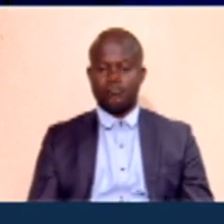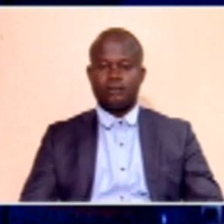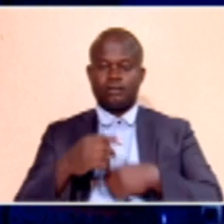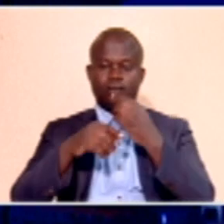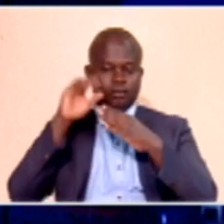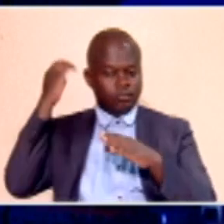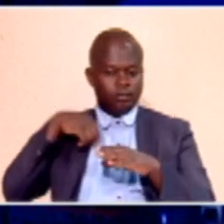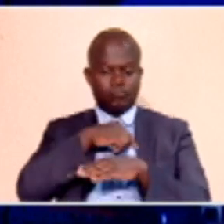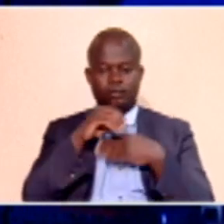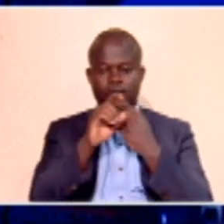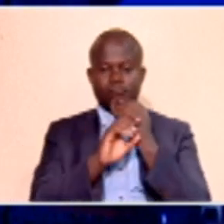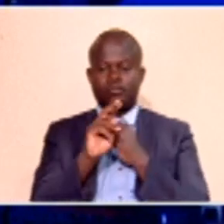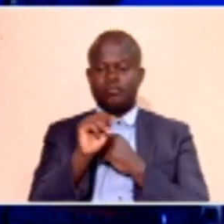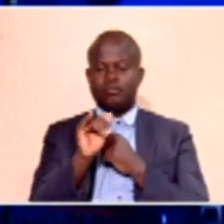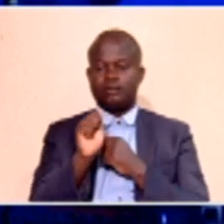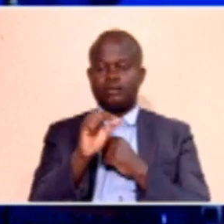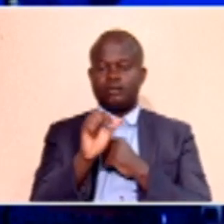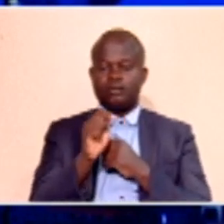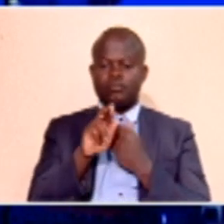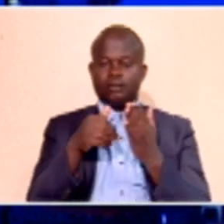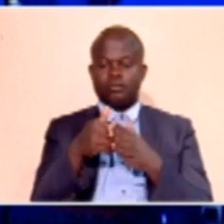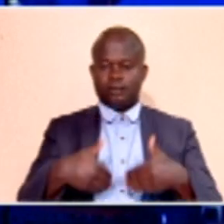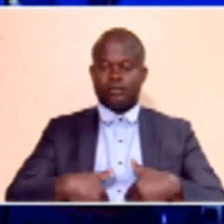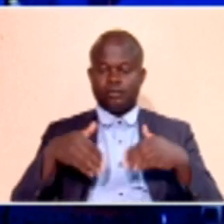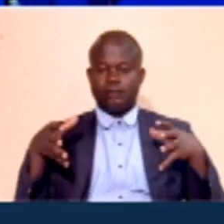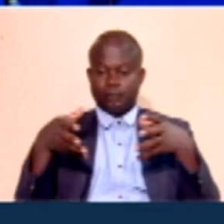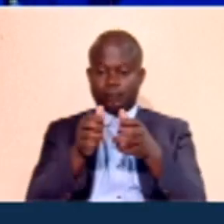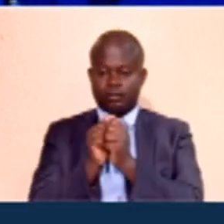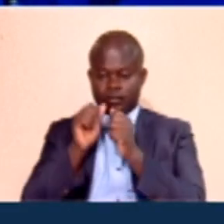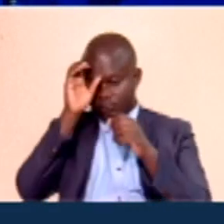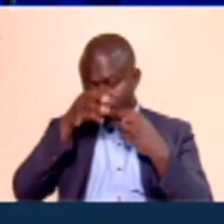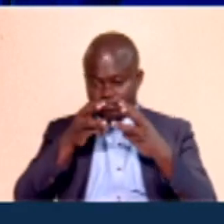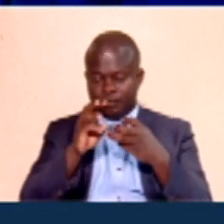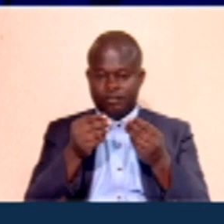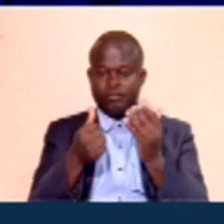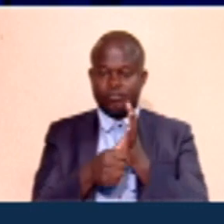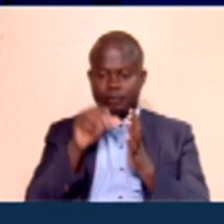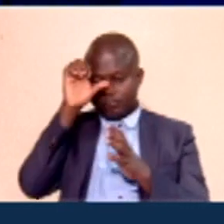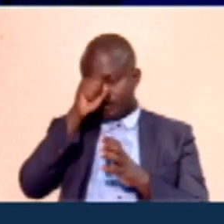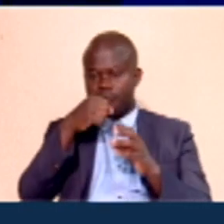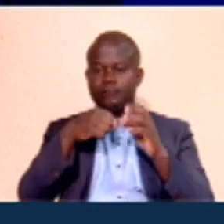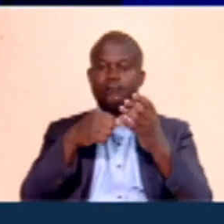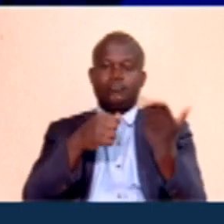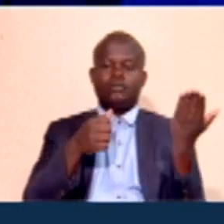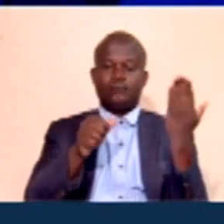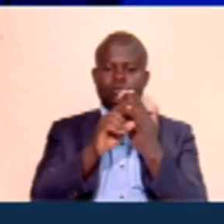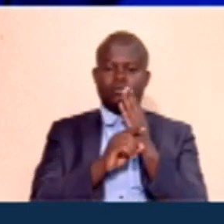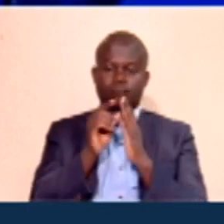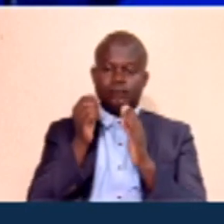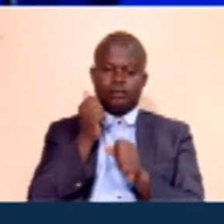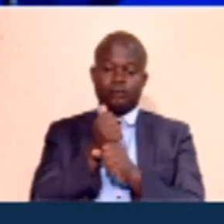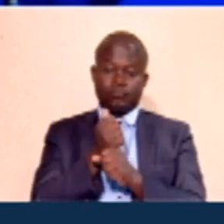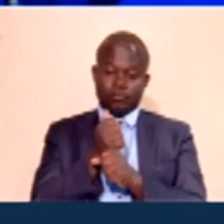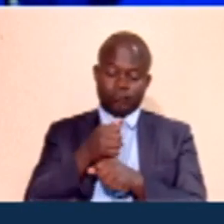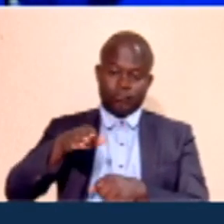Tukomereza amakuru mu karere ka Nyagatare, ahari urubyiruko rwibumbiye hamwe rushaka igisubizo cyo kubura kw'ibicanwa muri aka karere, aho rwakoze